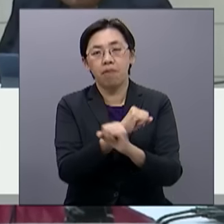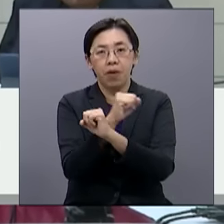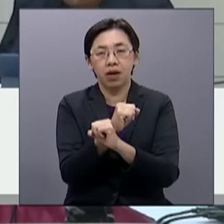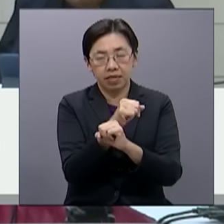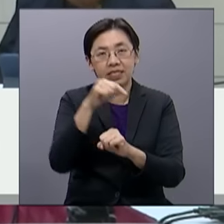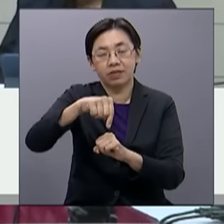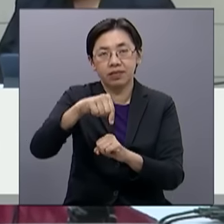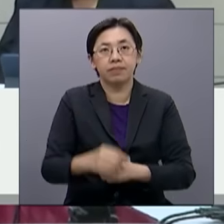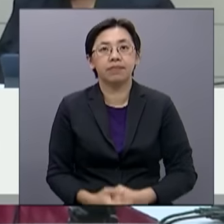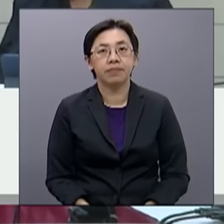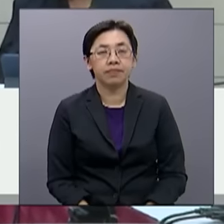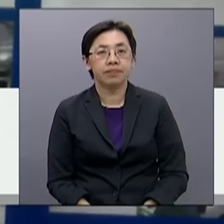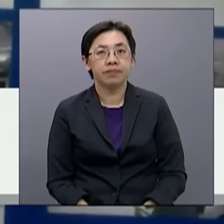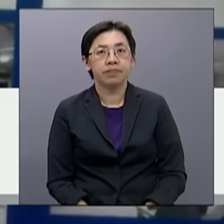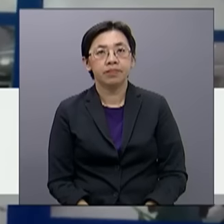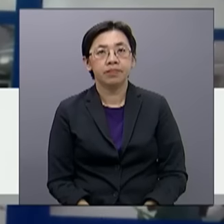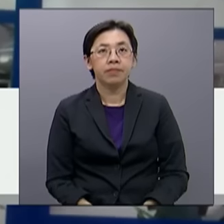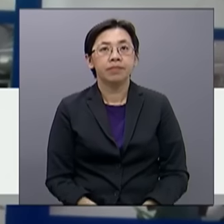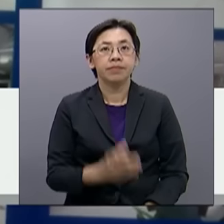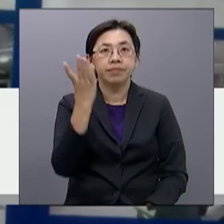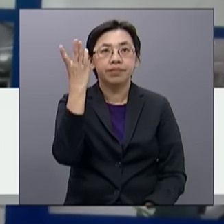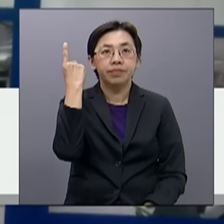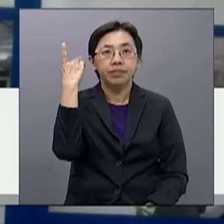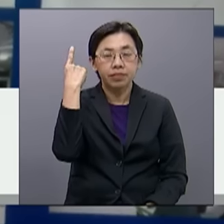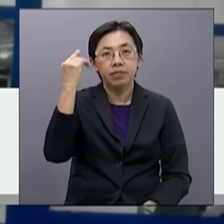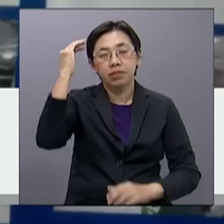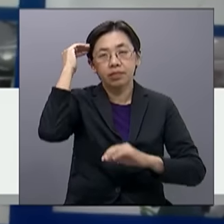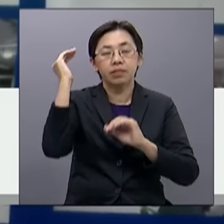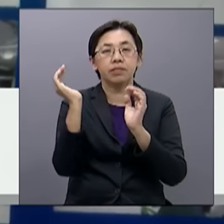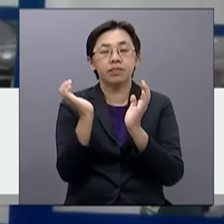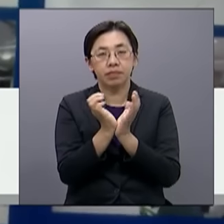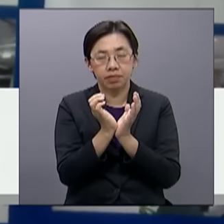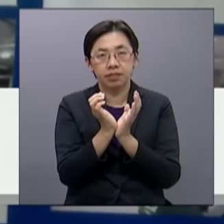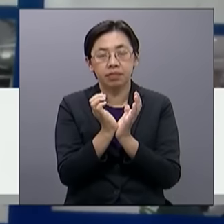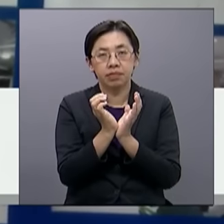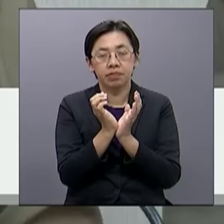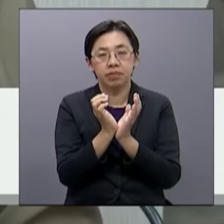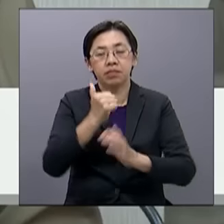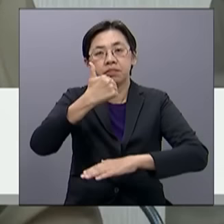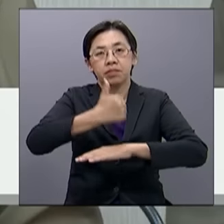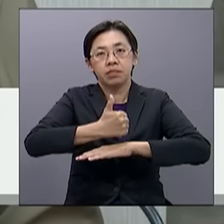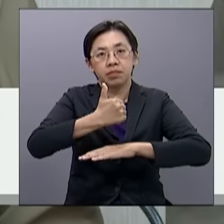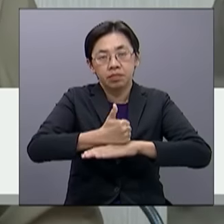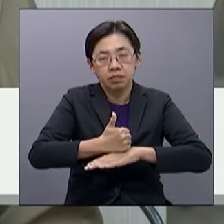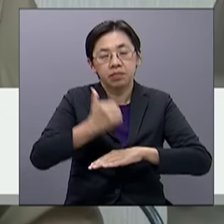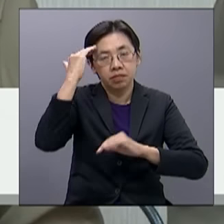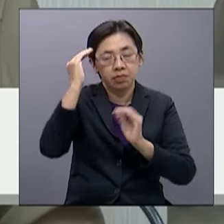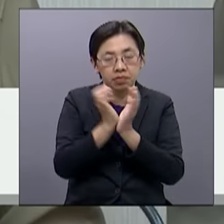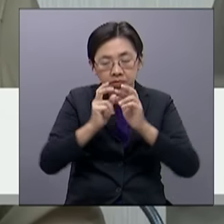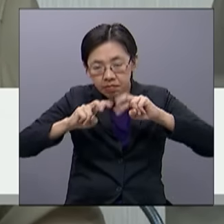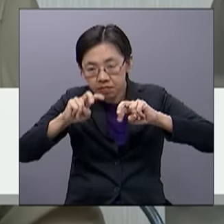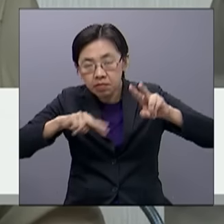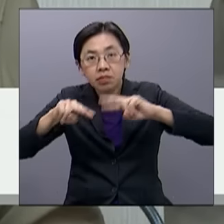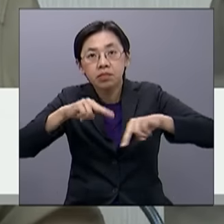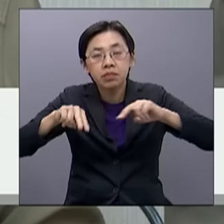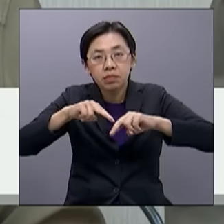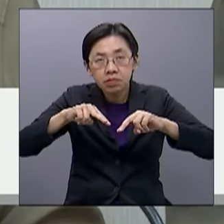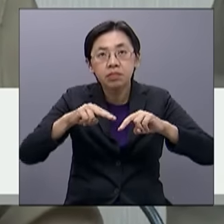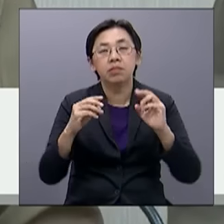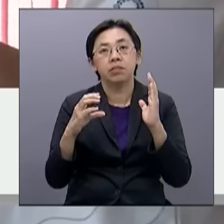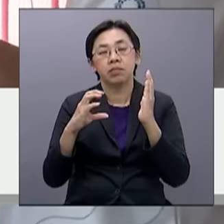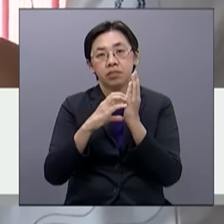งานค่ะ หลังจากเมื่อวานนี้ครับพลตำรวจตรีนพเก้าโสมนัสผู้บังคับการสืบสวนสอบสวนตำรวจภูธรภาค